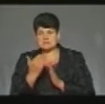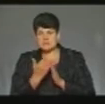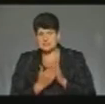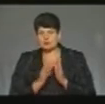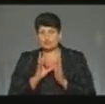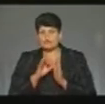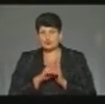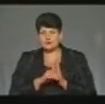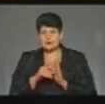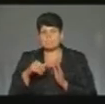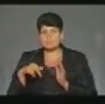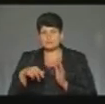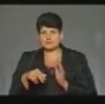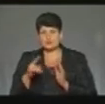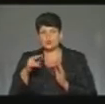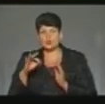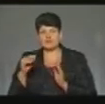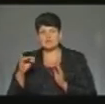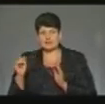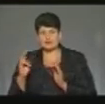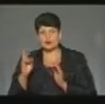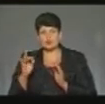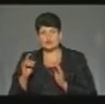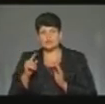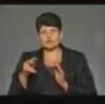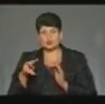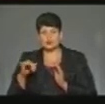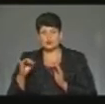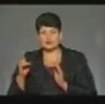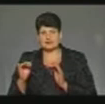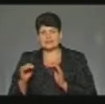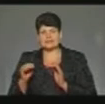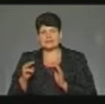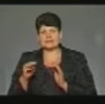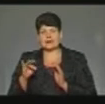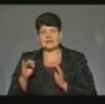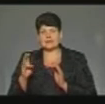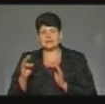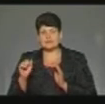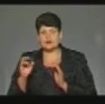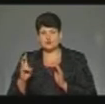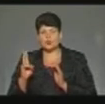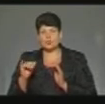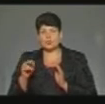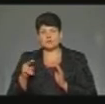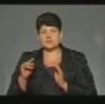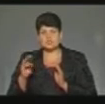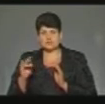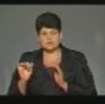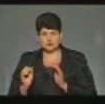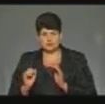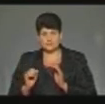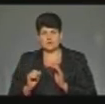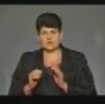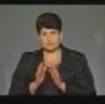також пішохідні переходи на вулицях Довженка, Коновальця, Злуки, Тернавського та Купчинського. Я прошу ще дати його